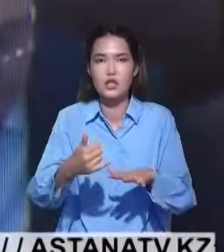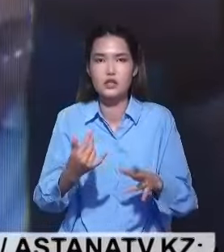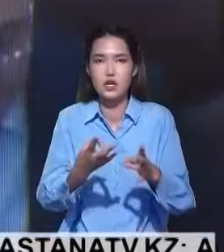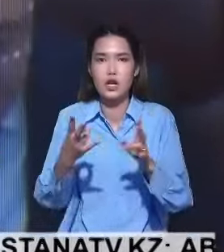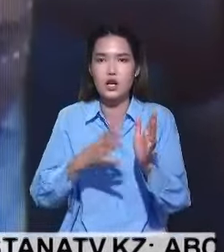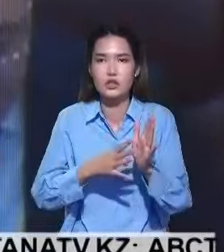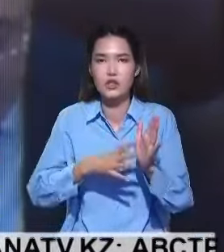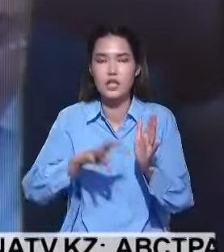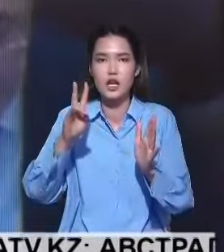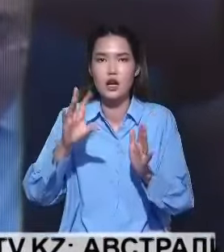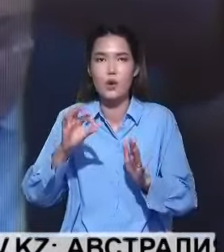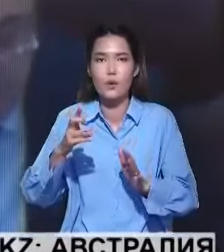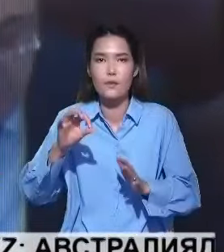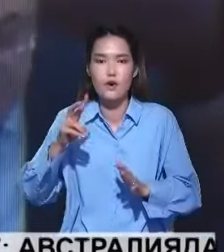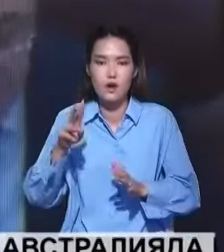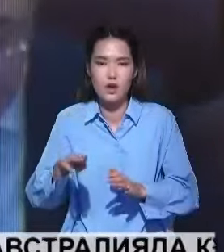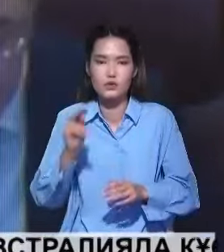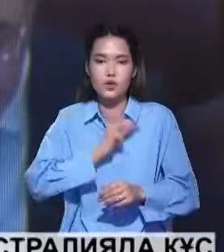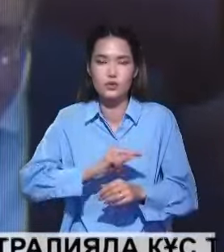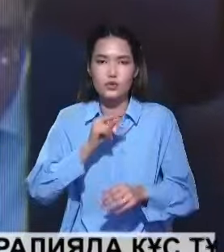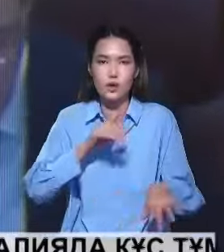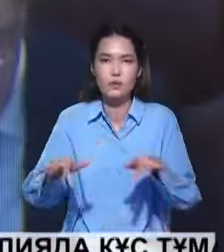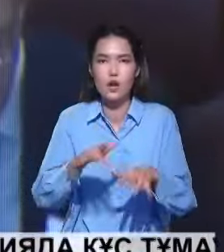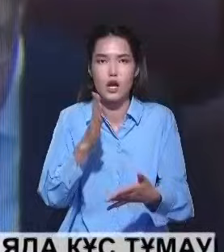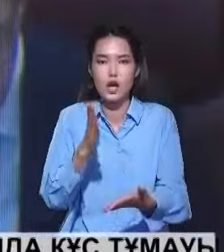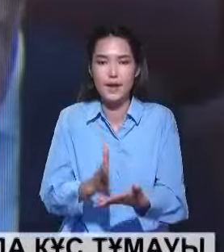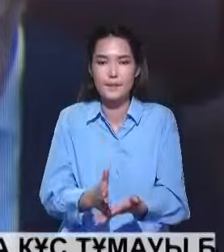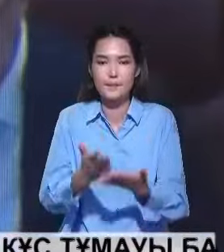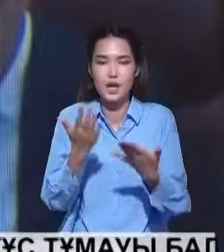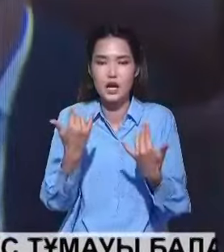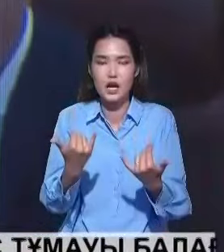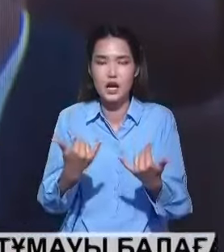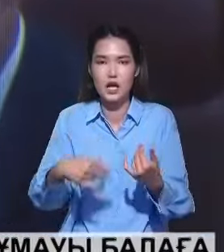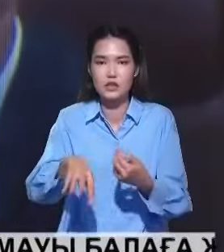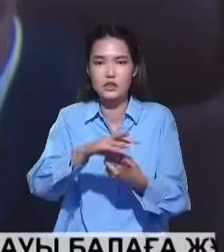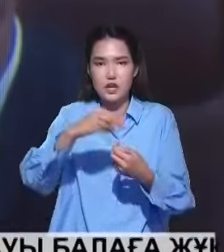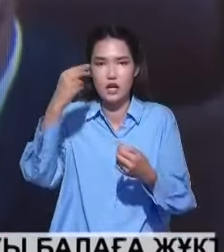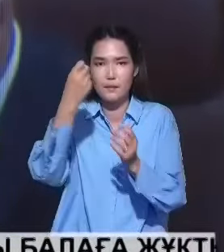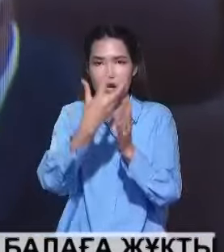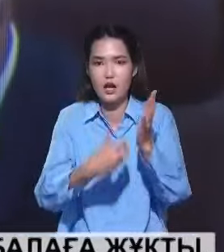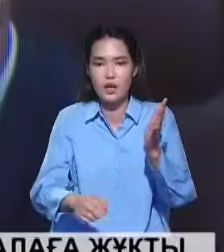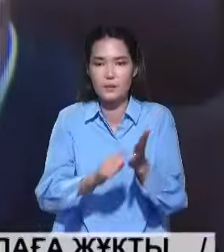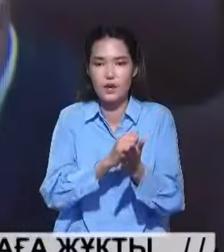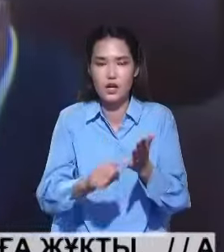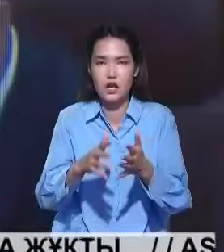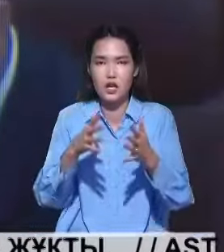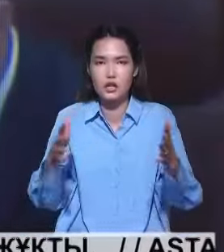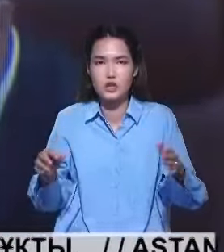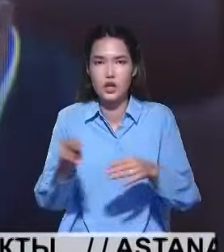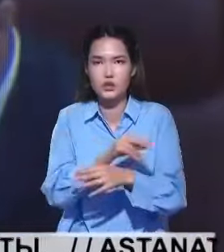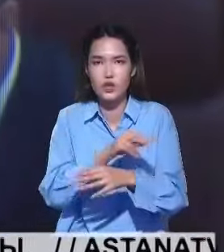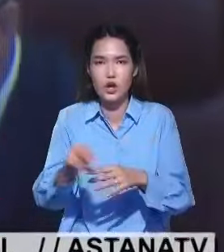17295 объект бойынша техникалық тексеріс нәтижелері бар. Тексерілген объектілер бойынша 2245 тұрғыны